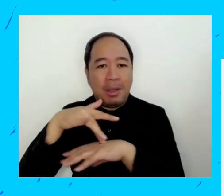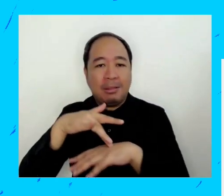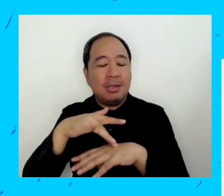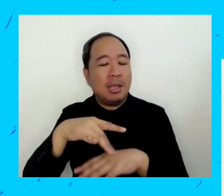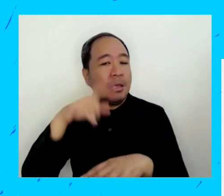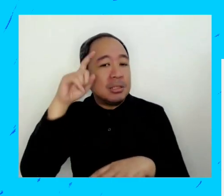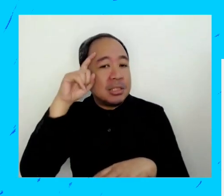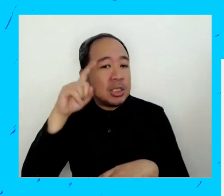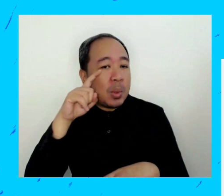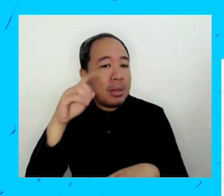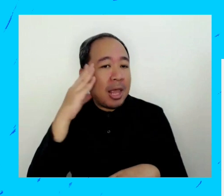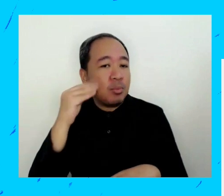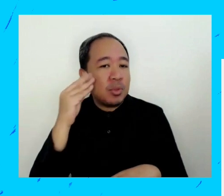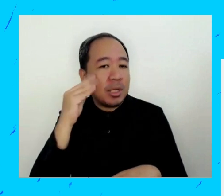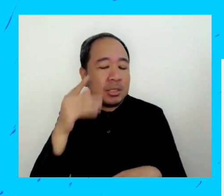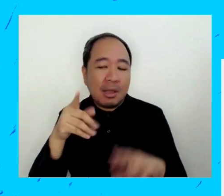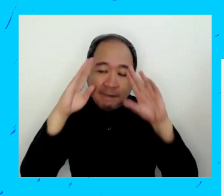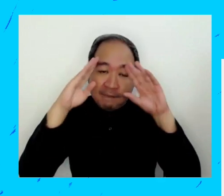l'autonomisation.